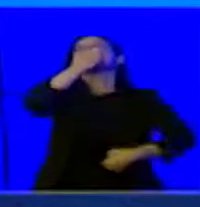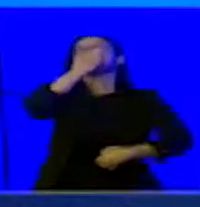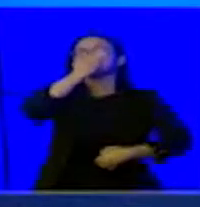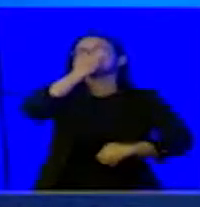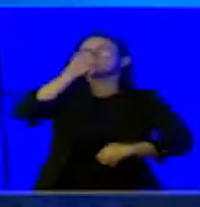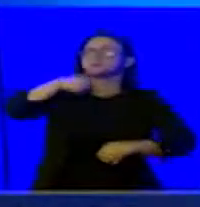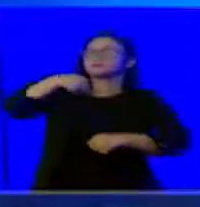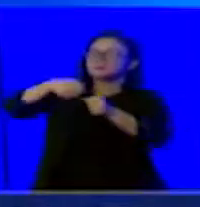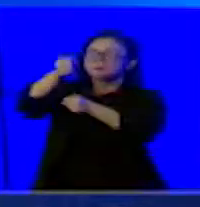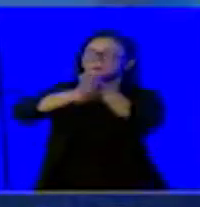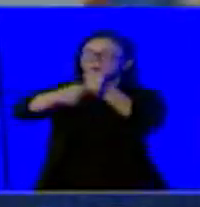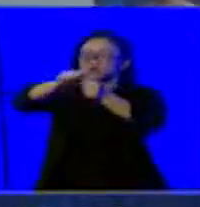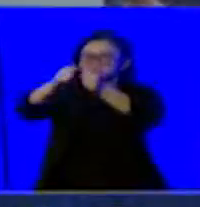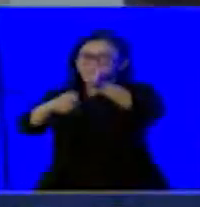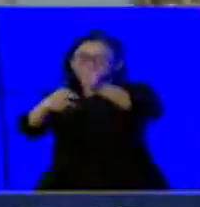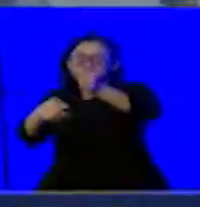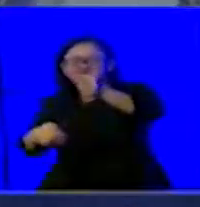tabung oksigen.